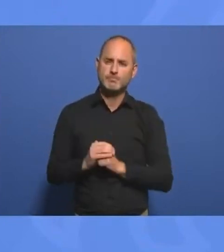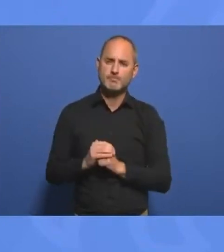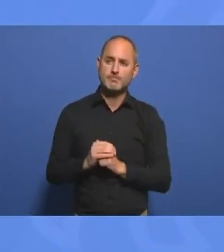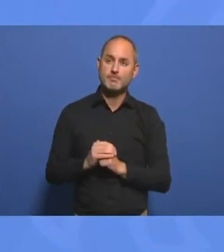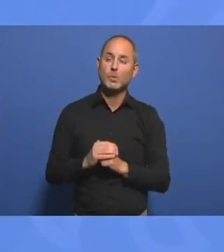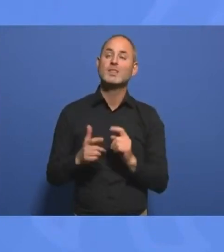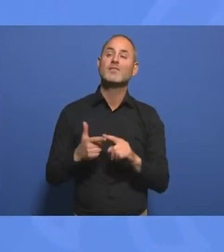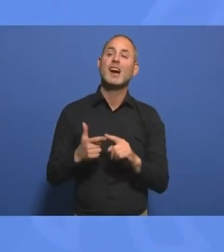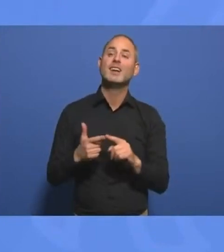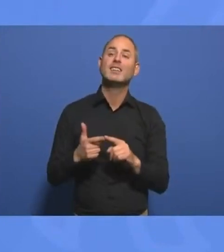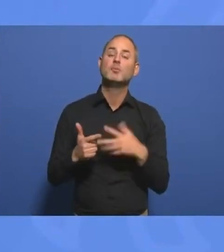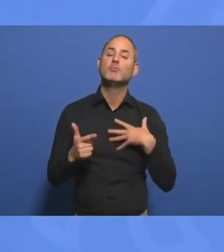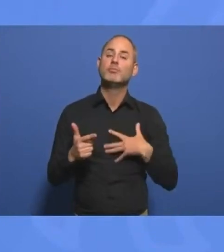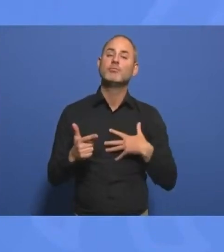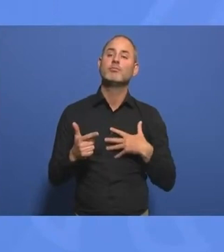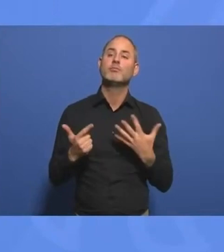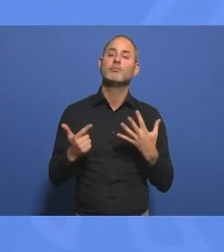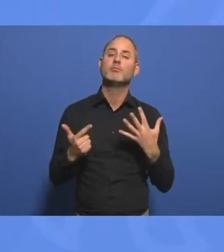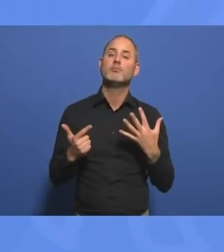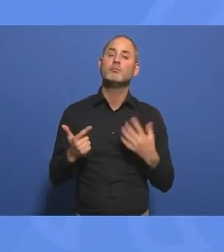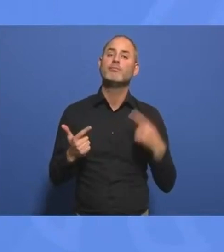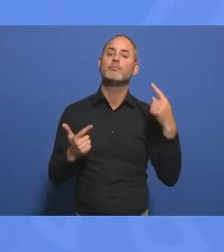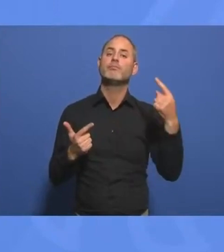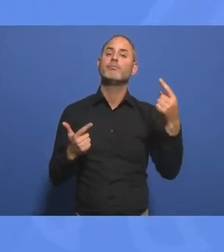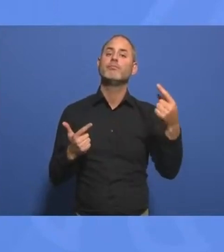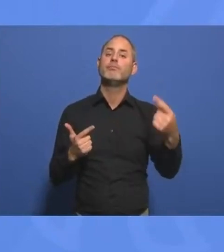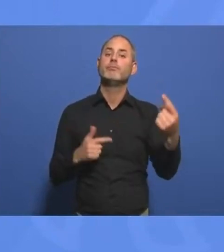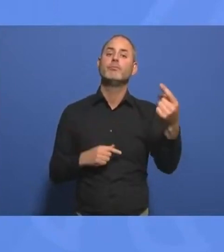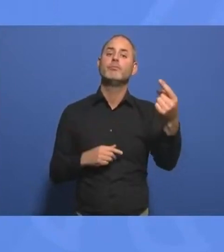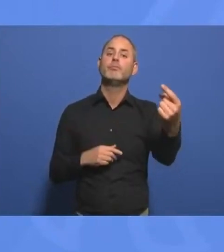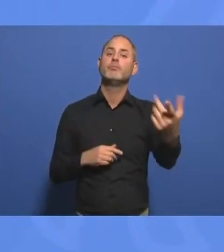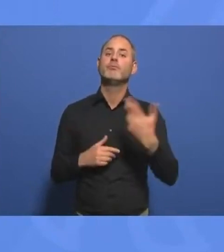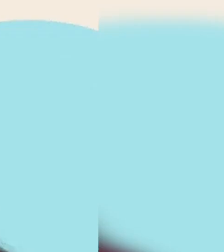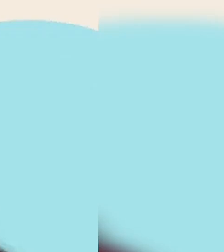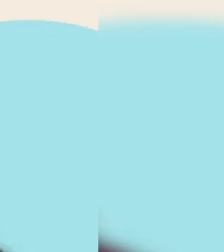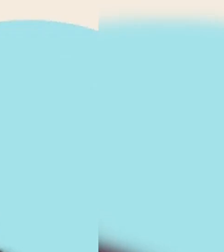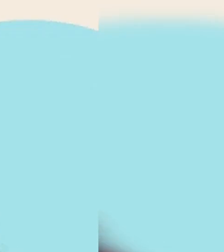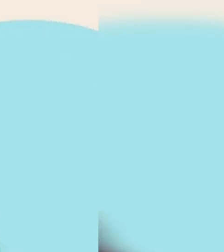wieder uns einen Peak beschaffen müssen, damit wir gut genug geschützt sind.